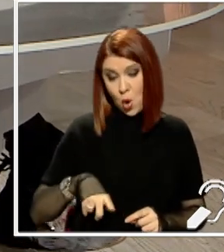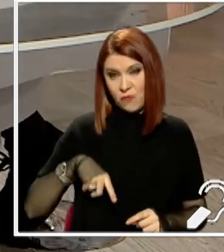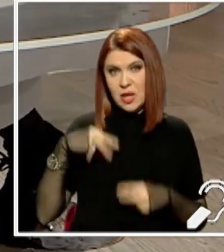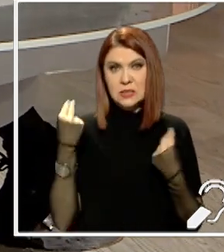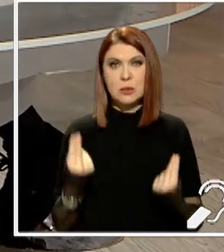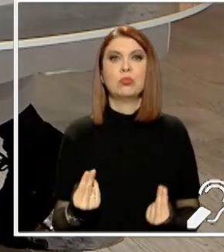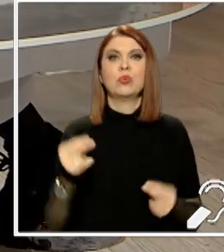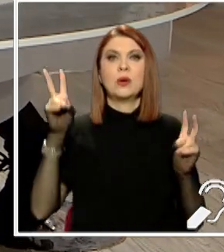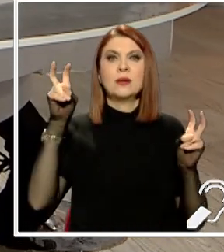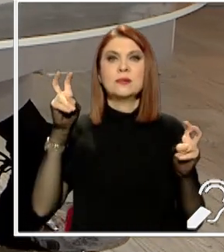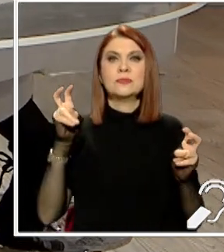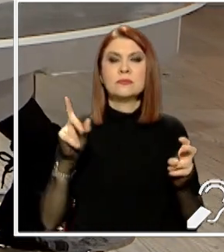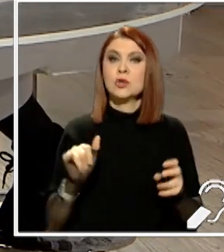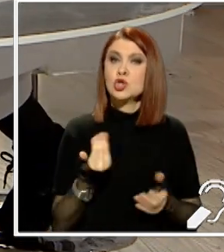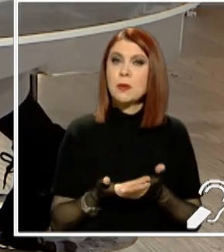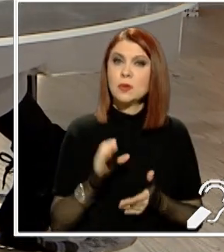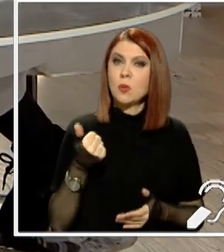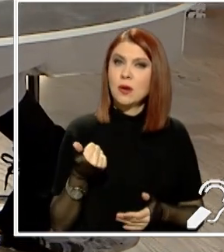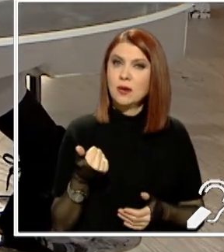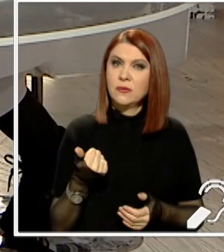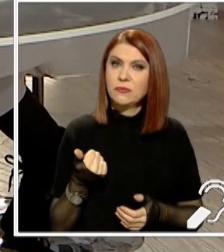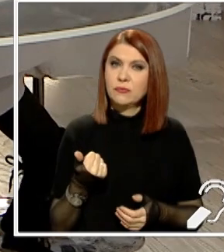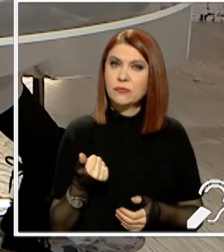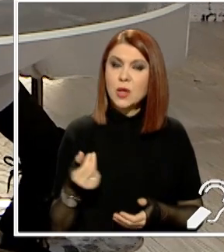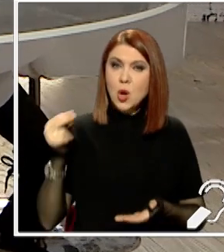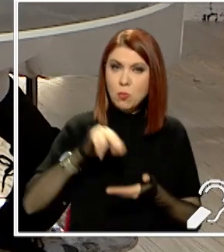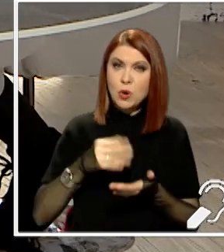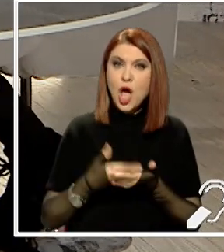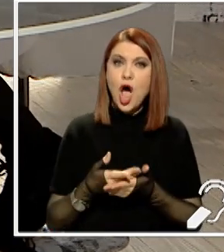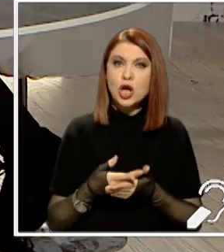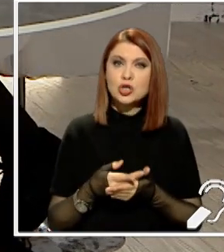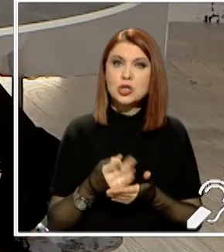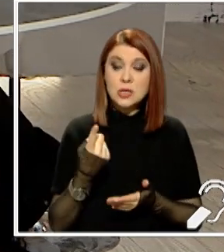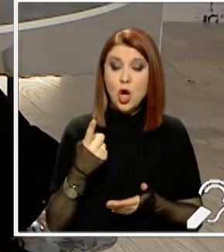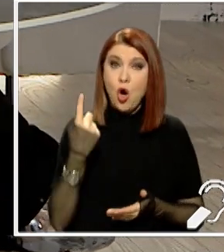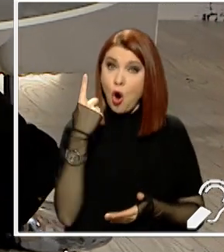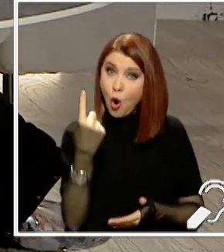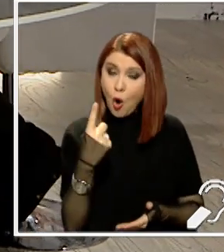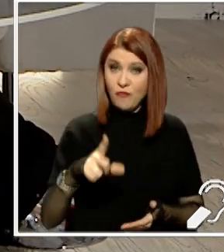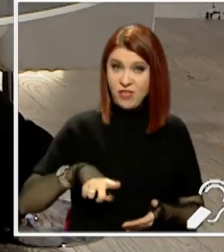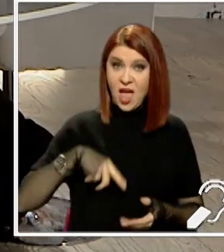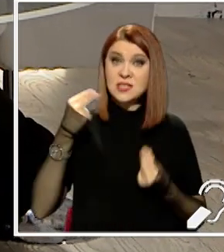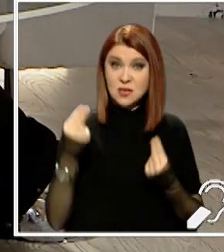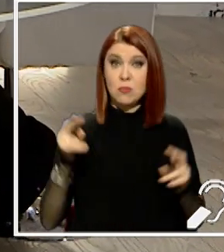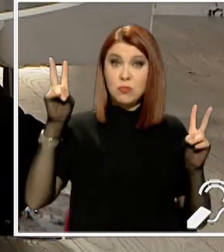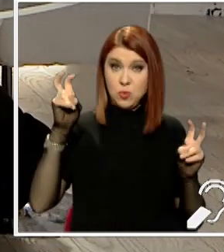bună, și pentru că pune acest articol înainte O viață bună, cred, dar